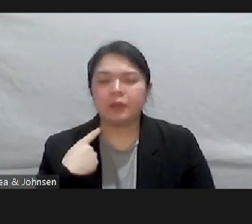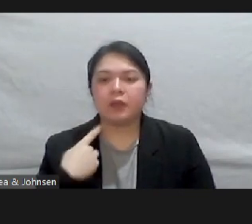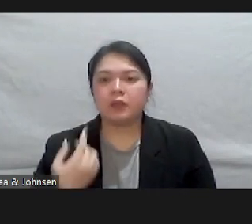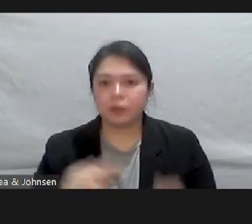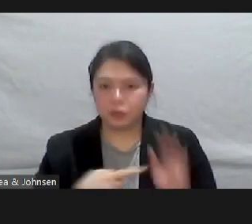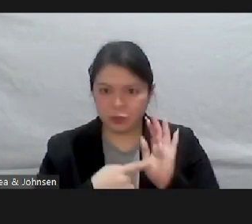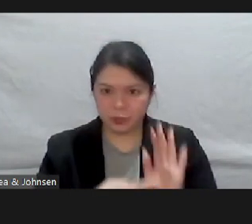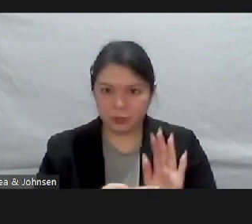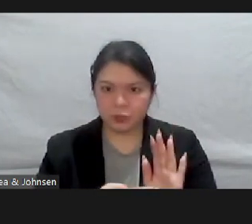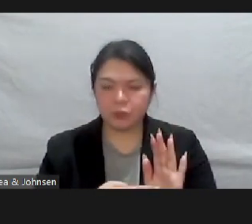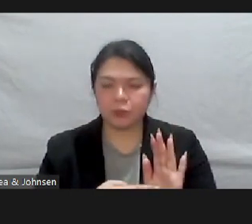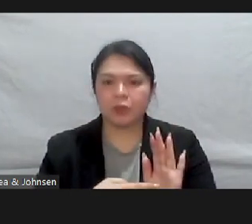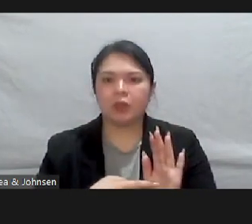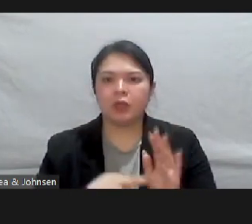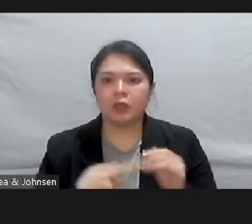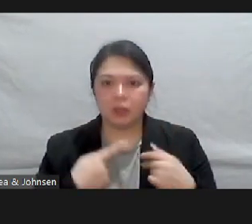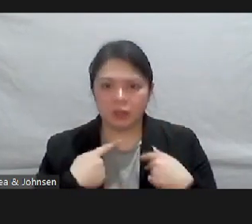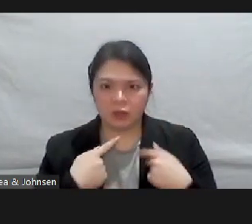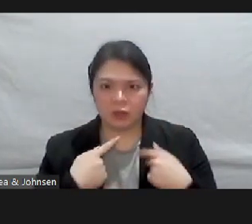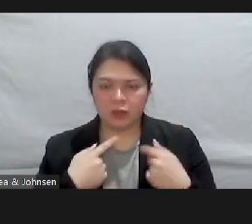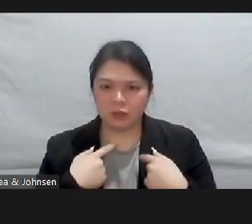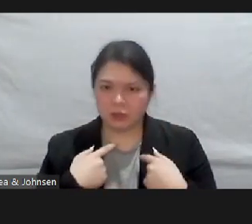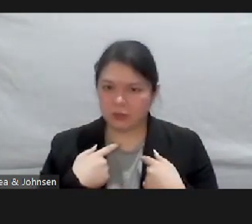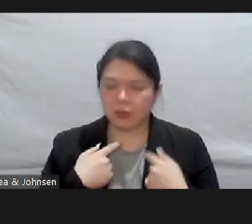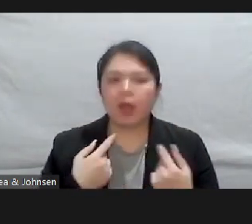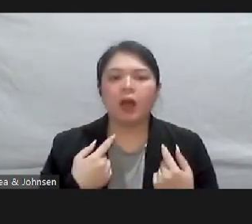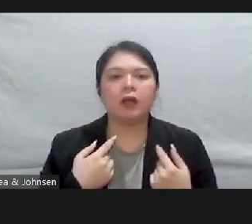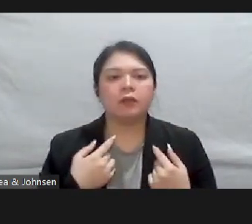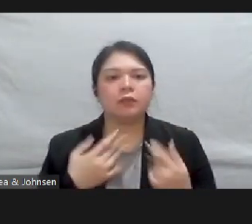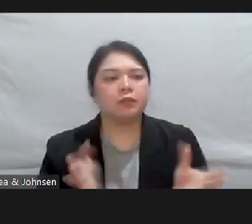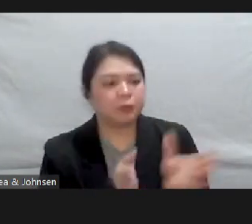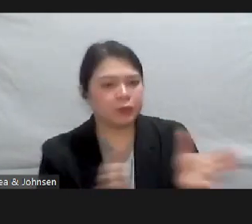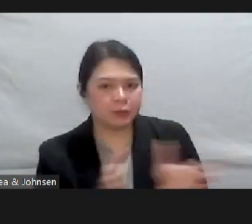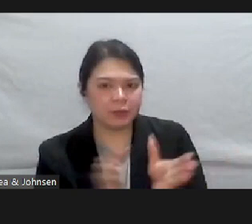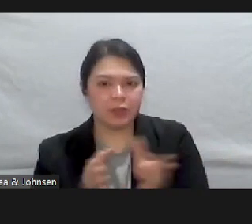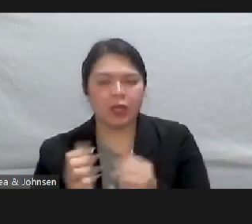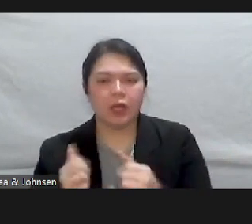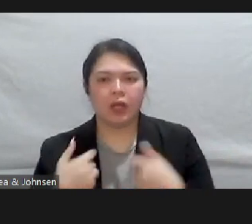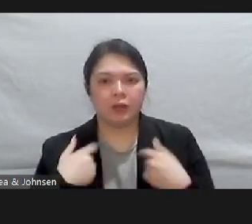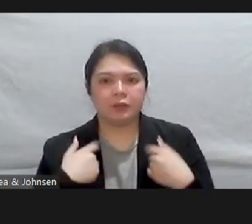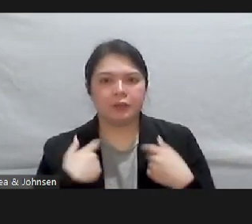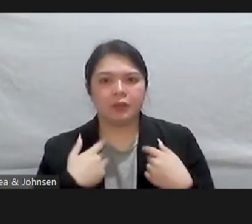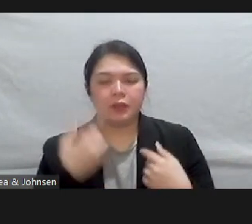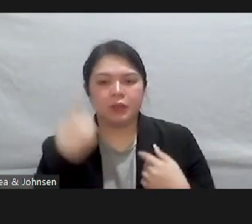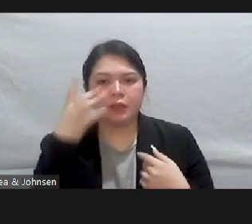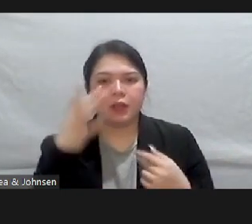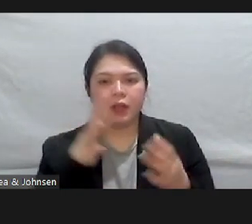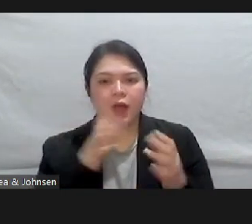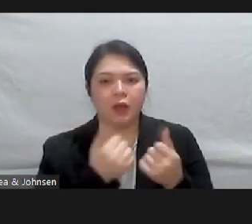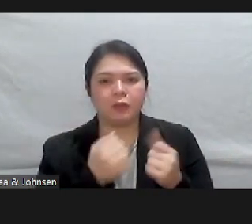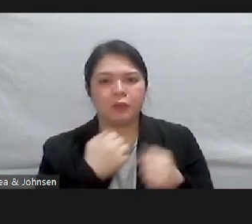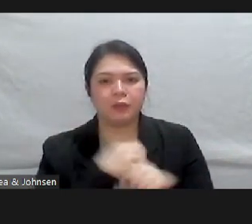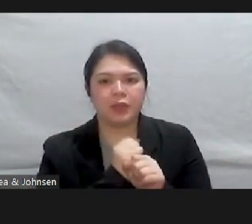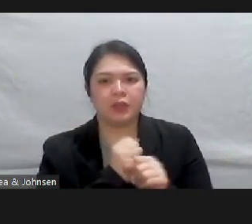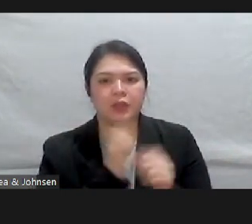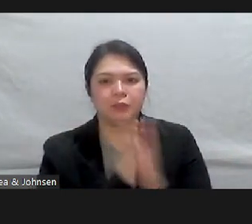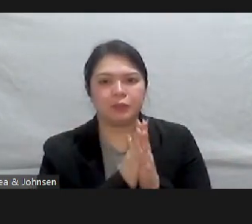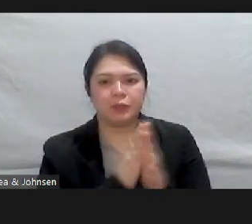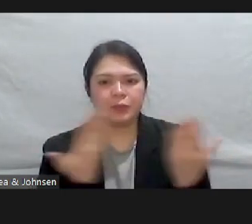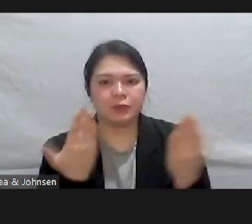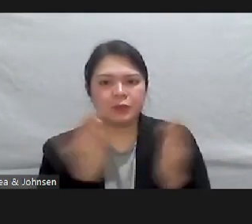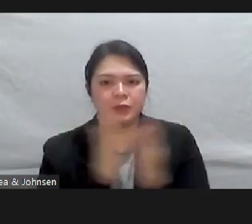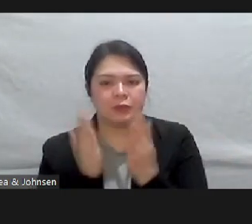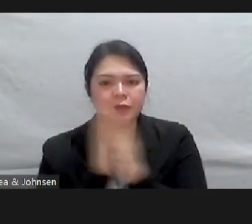ibinahagi niya, no, yung mga ano, motivated ang mga guro na gawin yung mga big books, no.